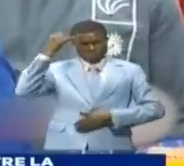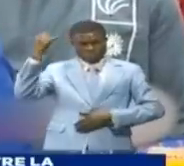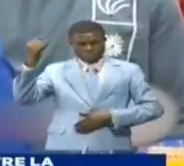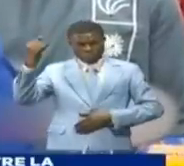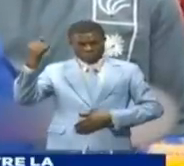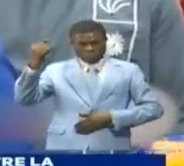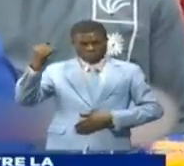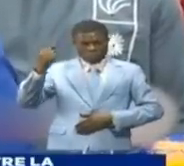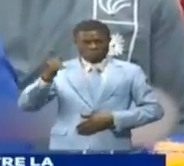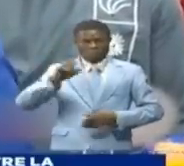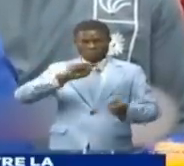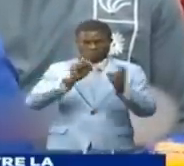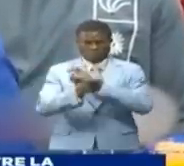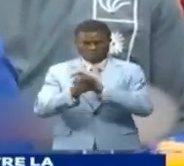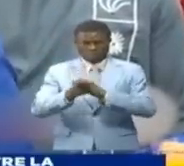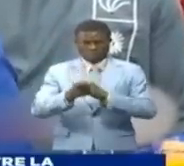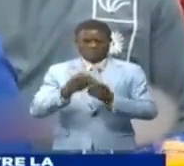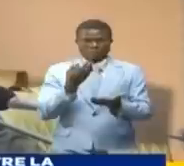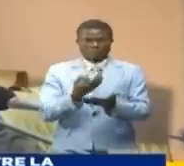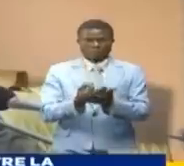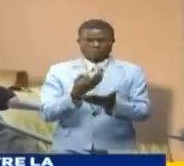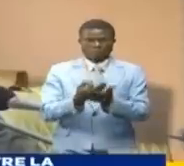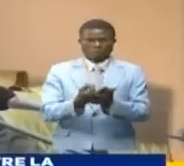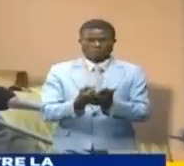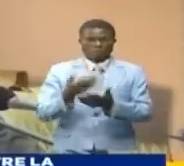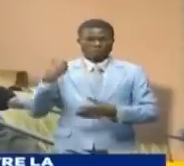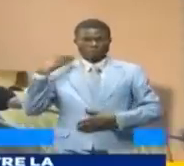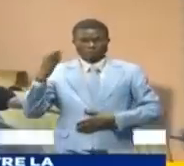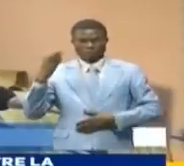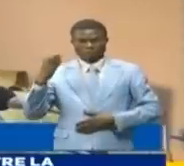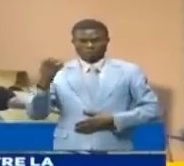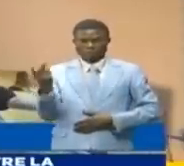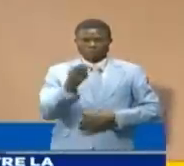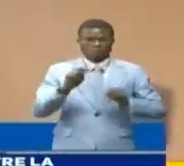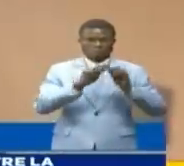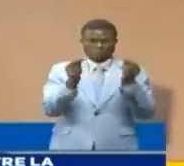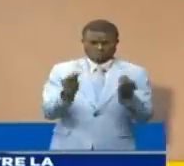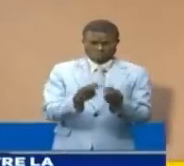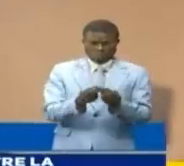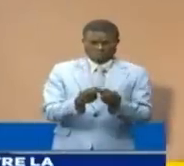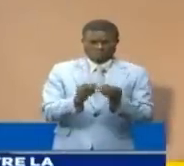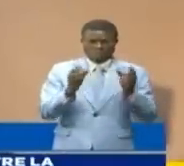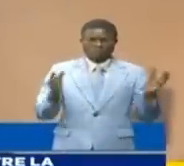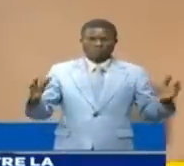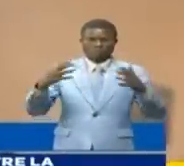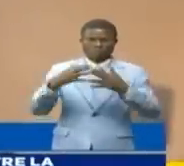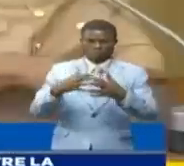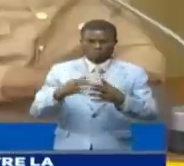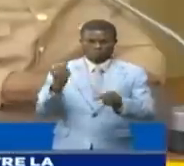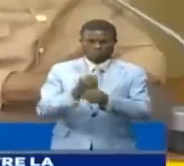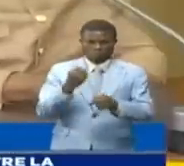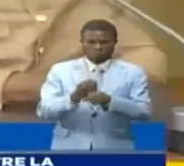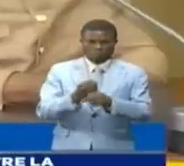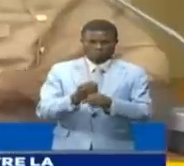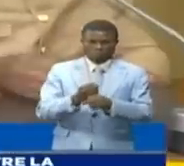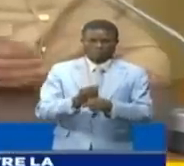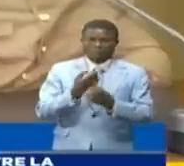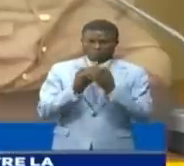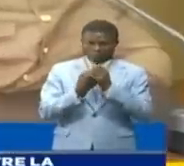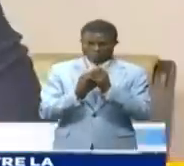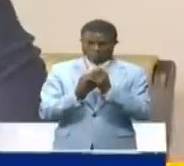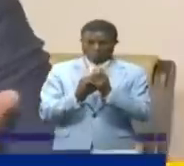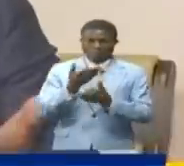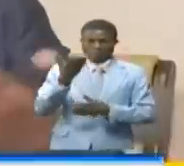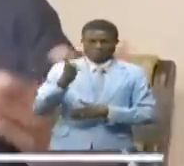de l'amélioration des finances publiques. Ensemble, les deux parties ont harmonisé les vues pour le travail qui s'annonce très